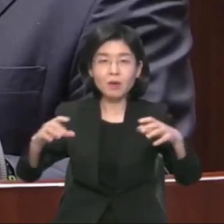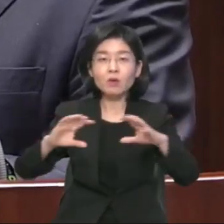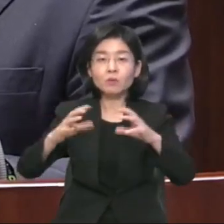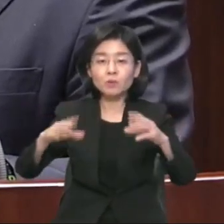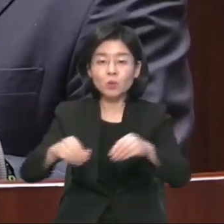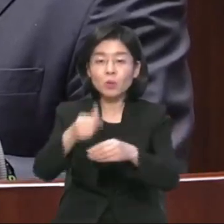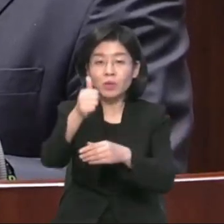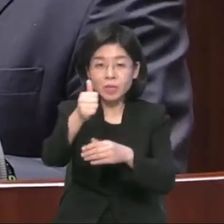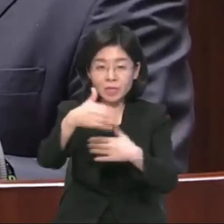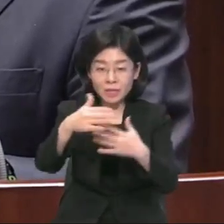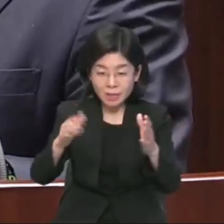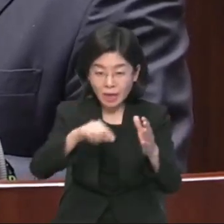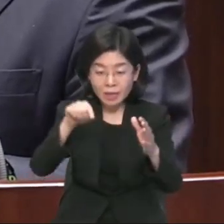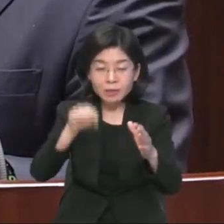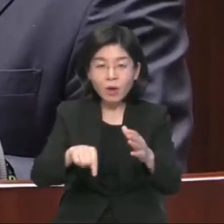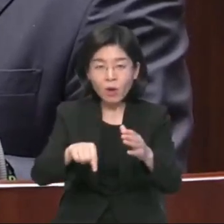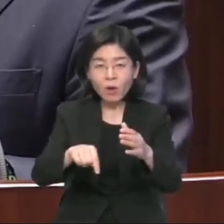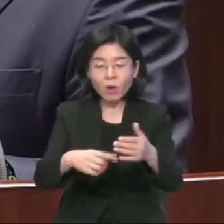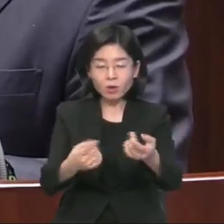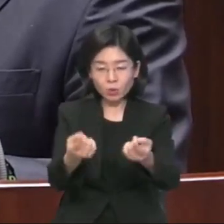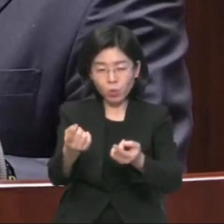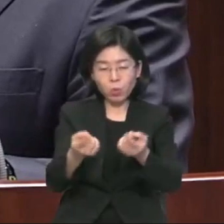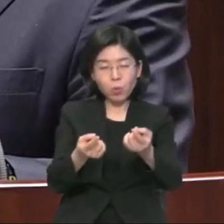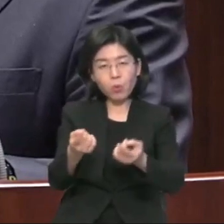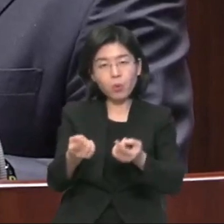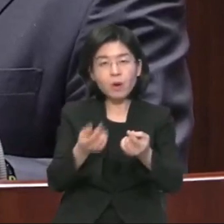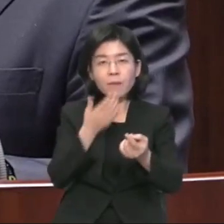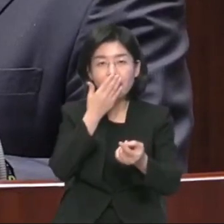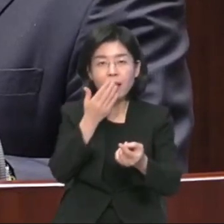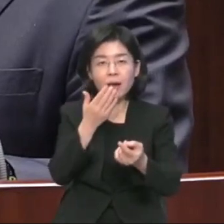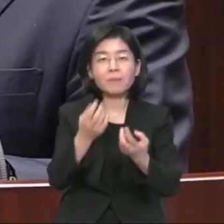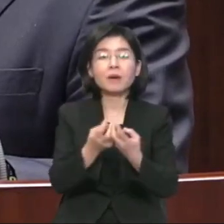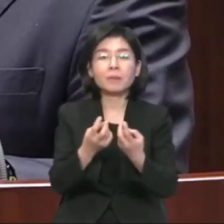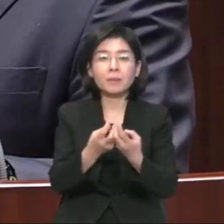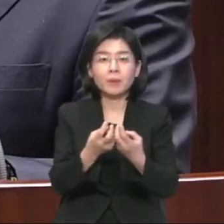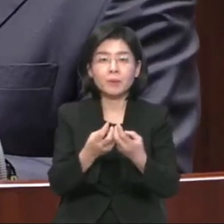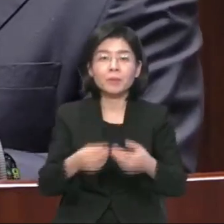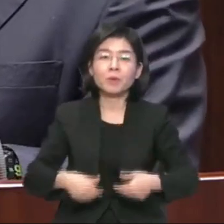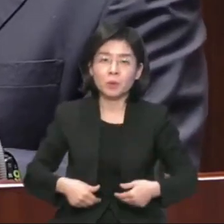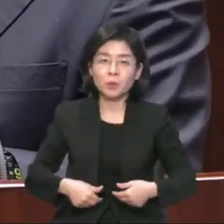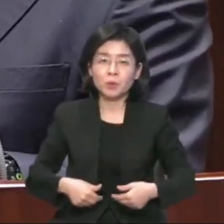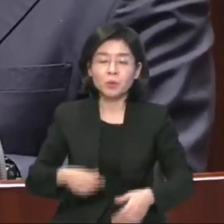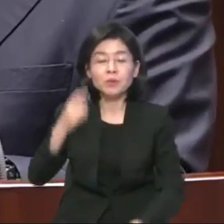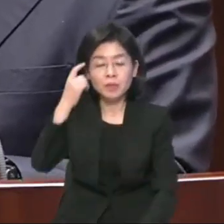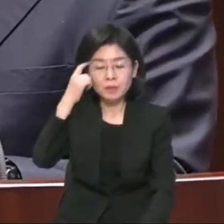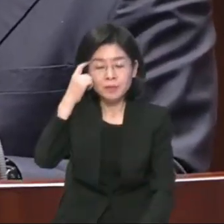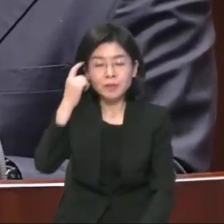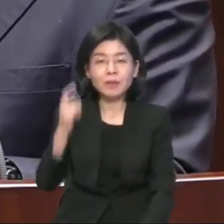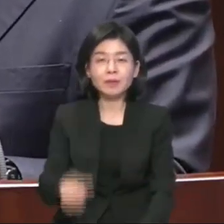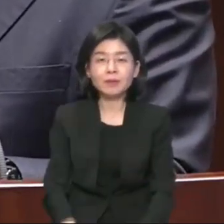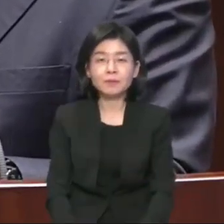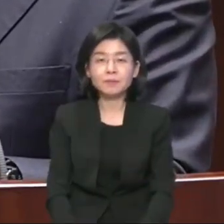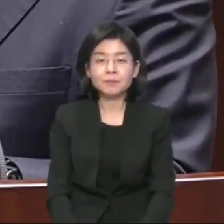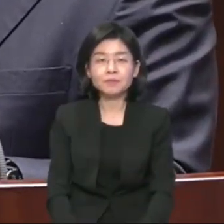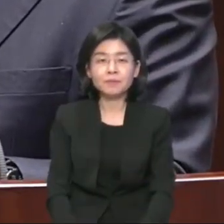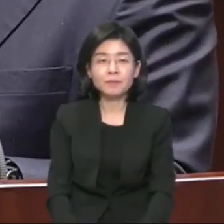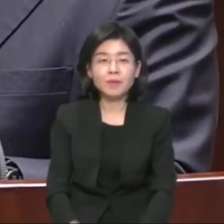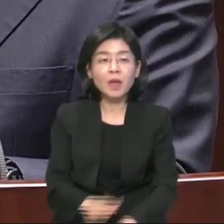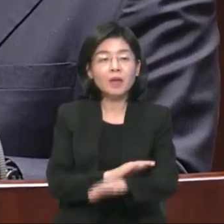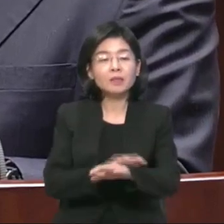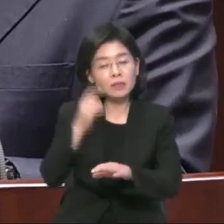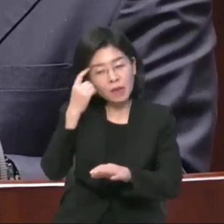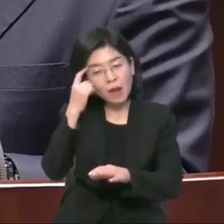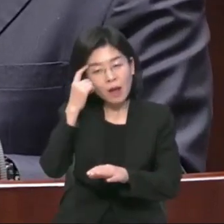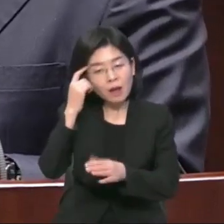걸 좌지우지할 수 있고 컨트롤타워 할 수 있는 그런 것들이 필요하다고 생각합니다. 예, 그렇게 해주시겠습니까? 예, 잘